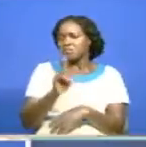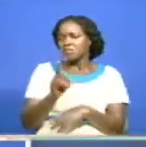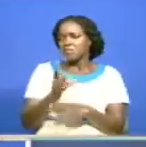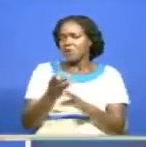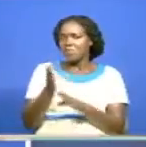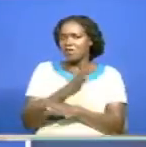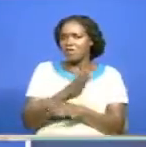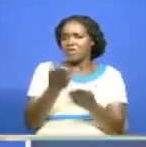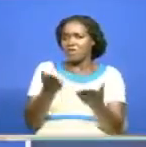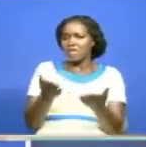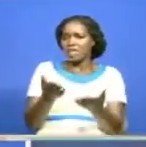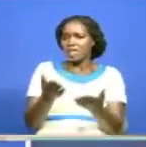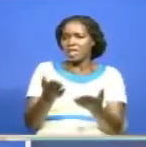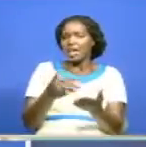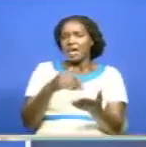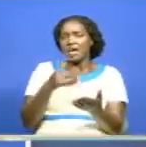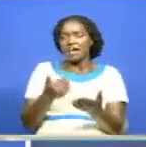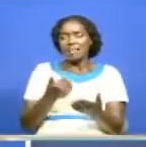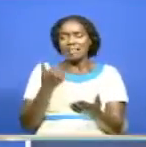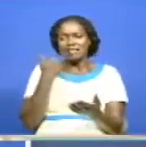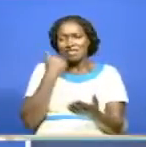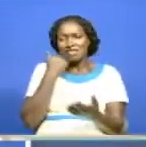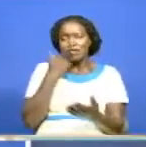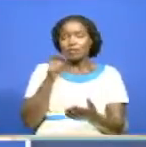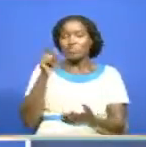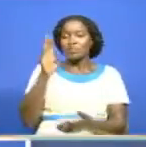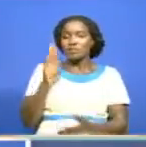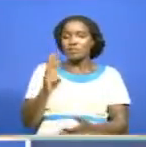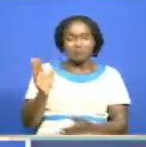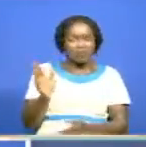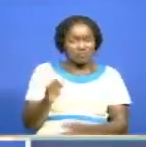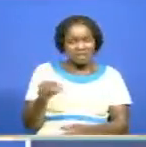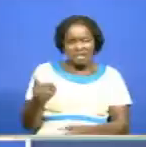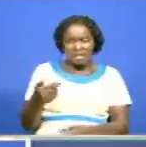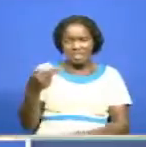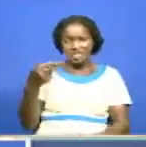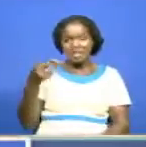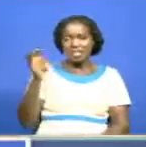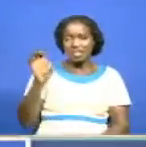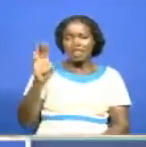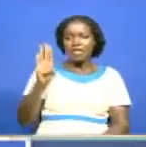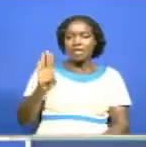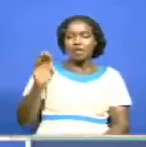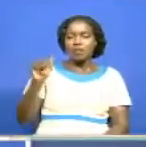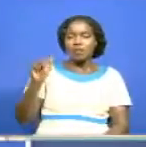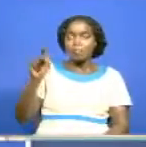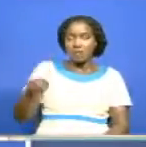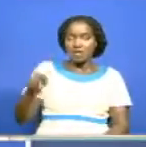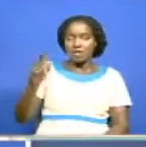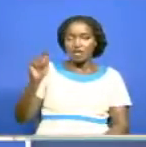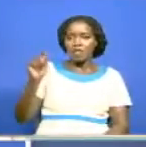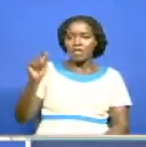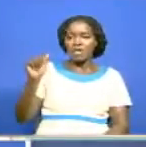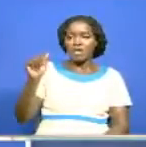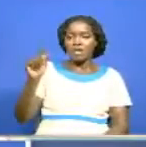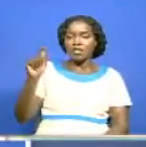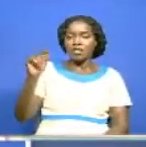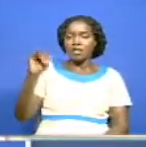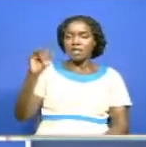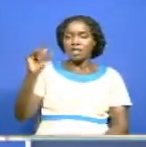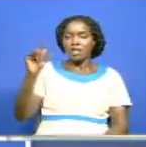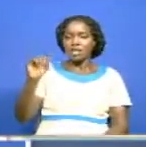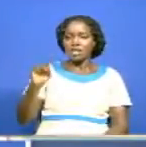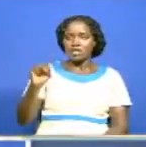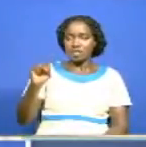corona. Wenzangu wamekufa kwa tuberculosis, wamekufa kwa hepatitis na magonjwa mengine ambayo wamepata kazini, na tumekuwa tukiitisha